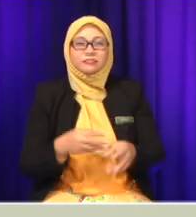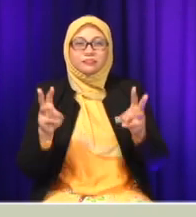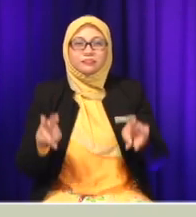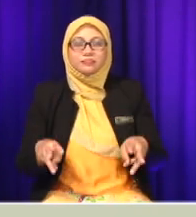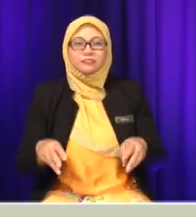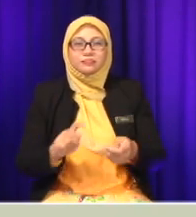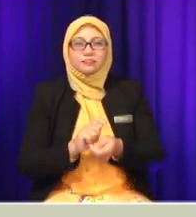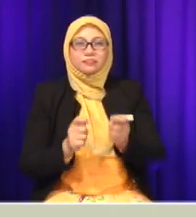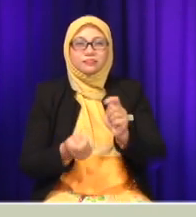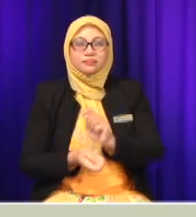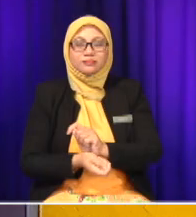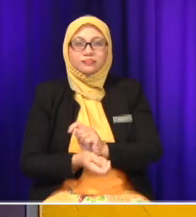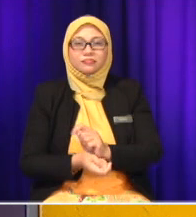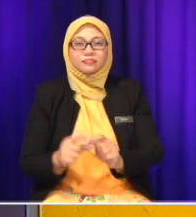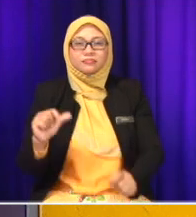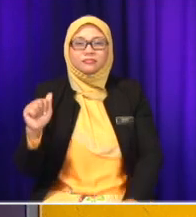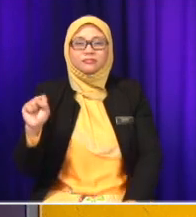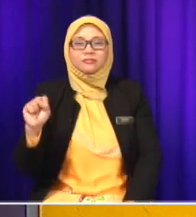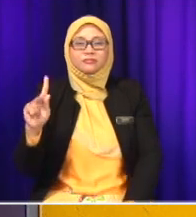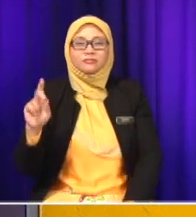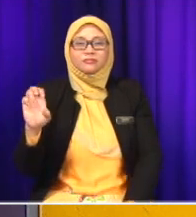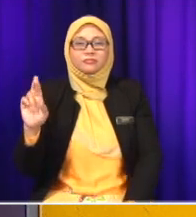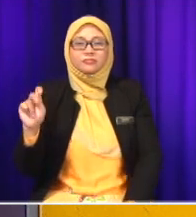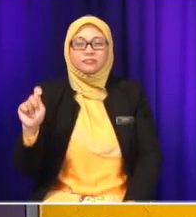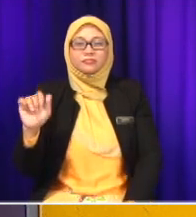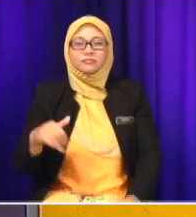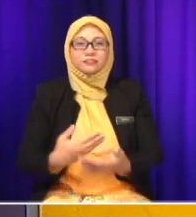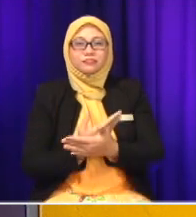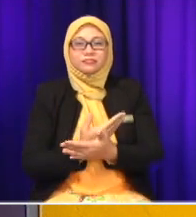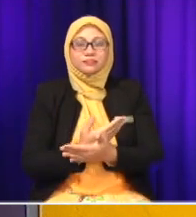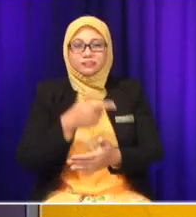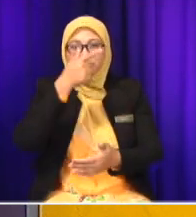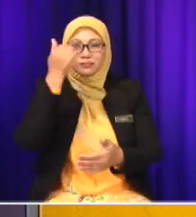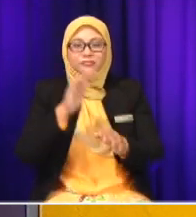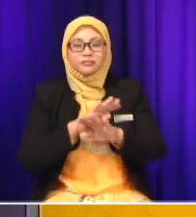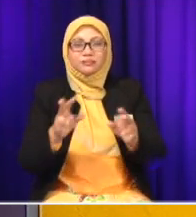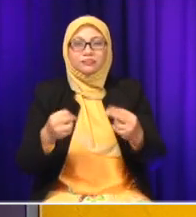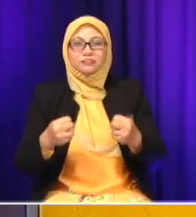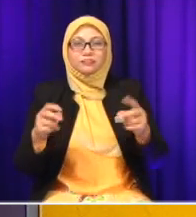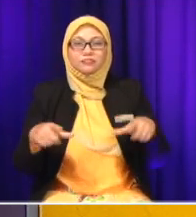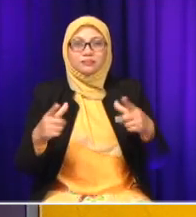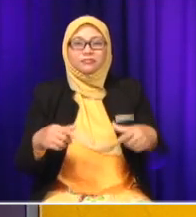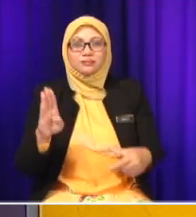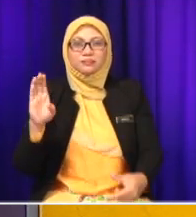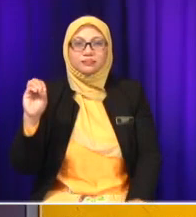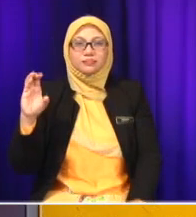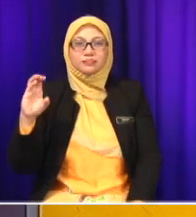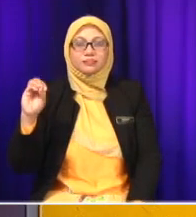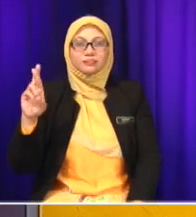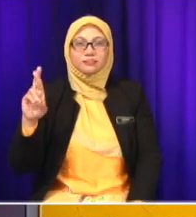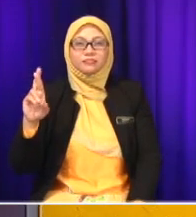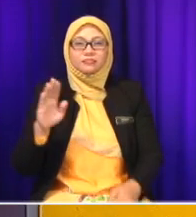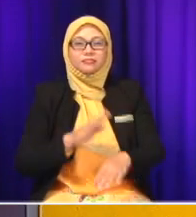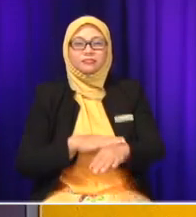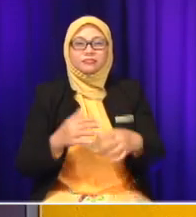gasket yang baru tak boleh guna gasket yang sedia ada kerana apa Kita tak nak berlaku kebocoran semula pada bahagian Enjin seterusnya